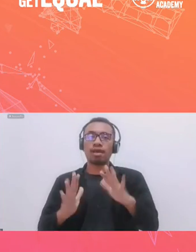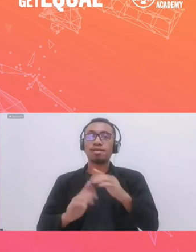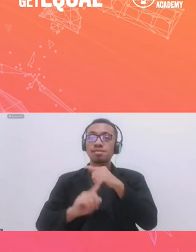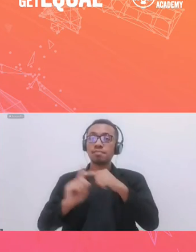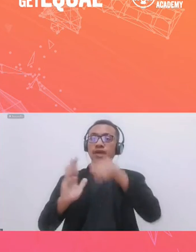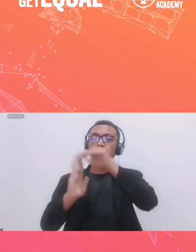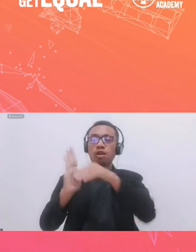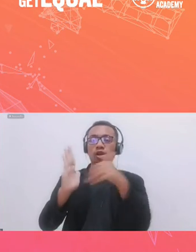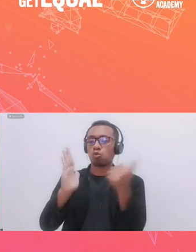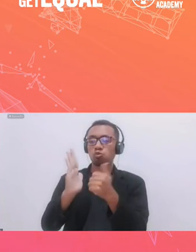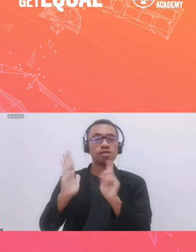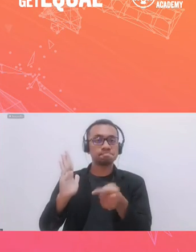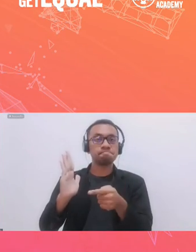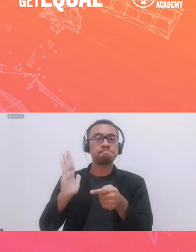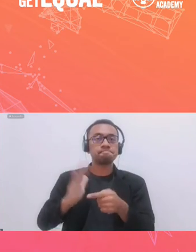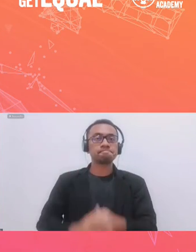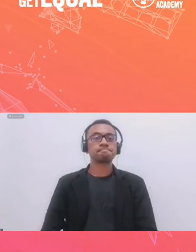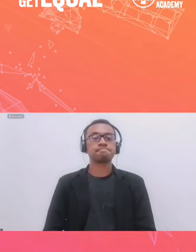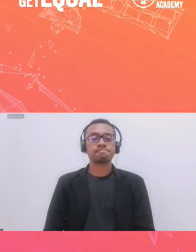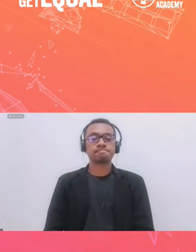berhati-hati dalam menyuarakan pendapat kita untuk